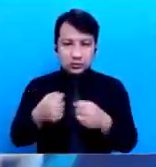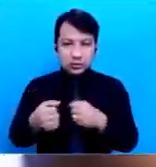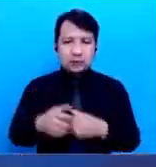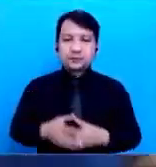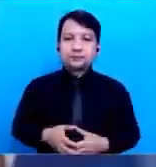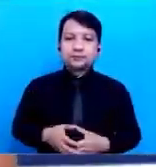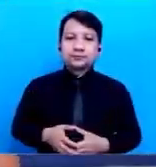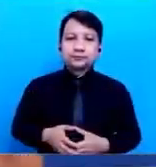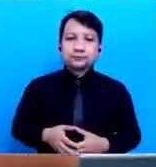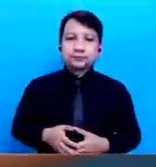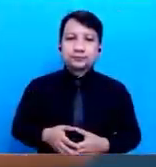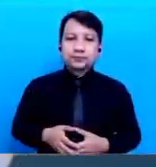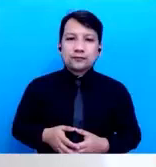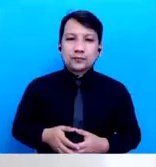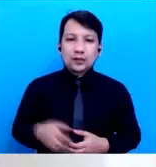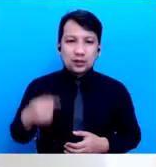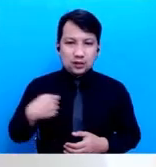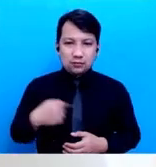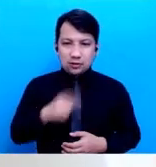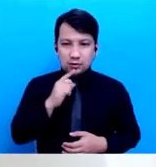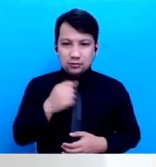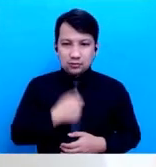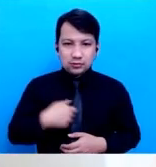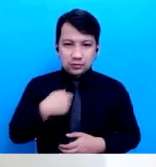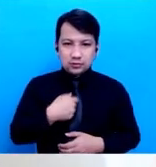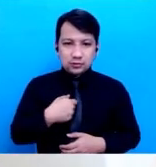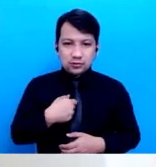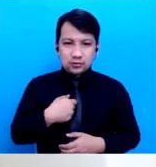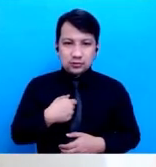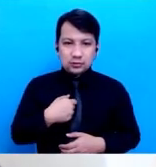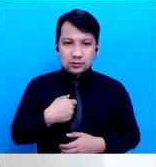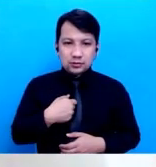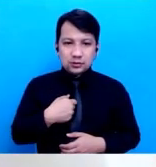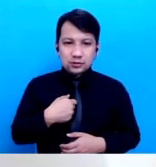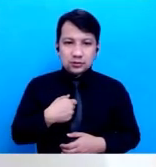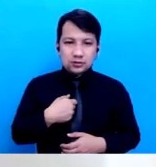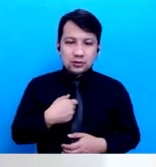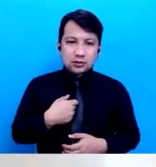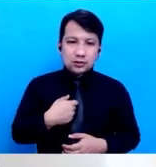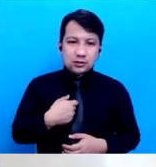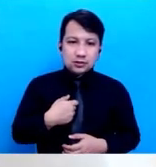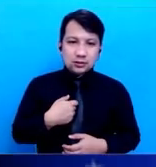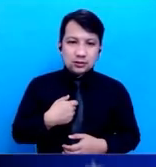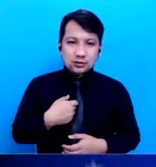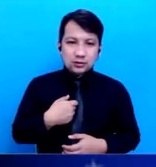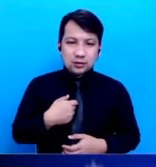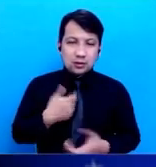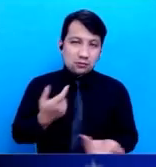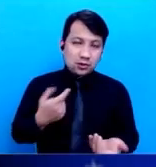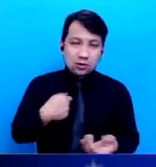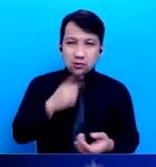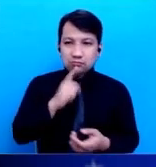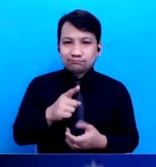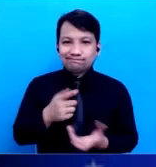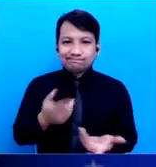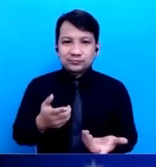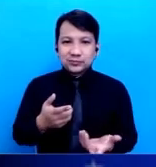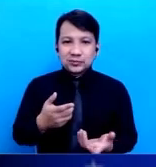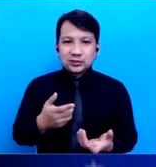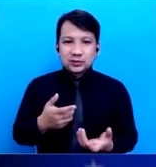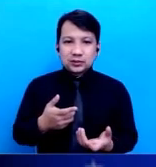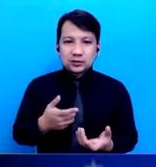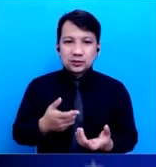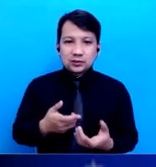know, I'm truly sorry. I'm sorry for, you know, this came to this point. The, you know, I lost an